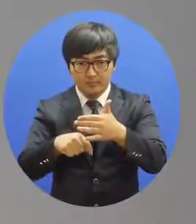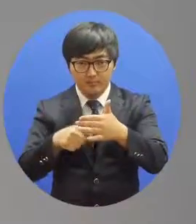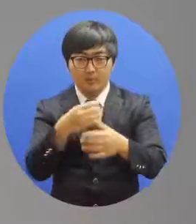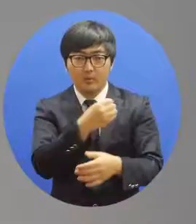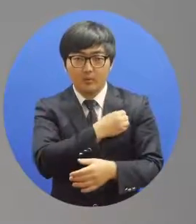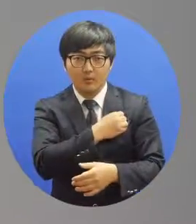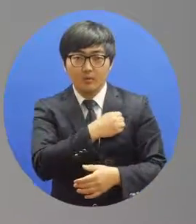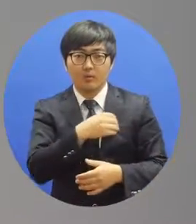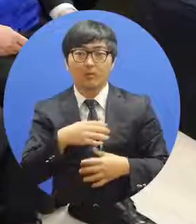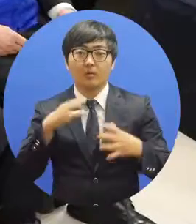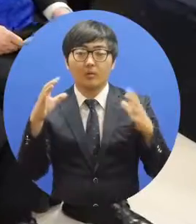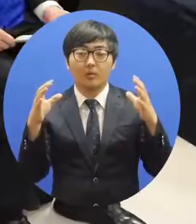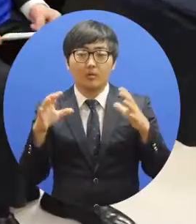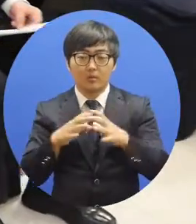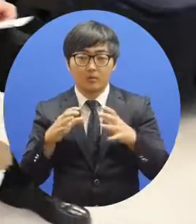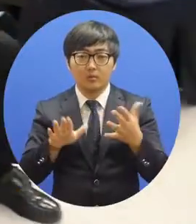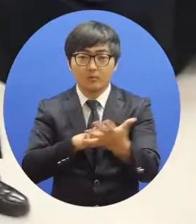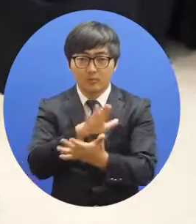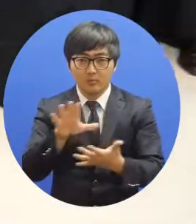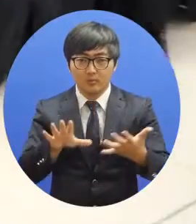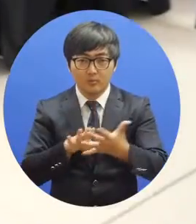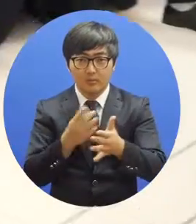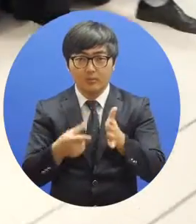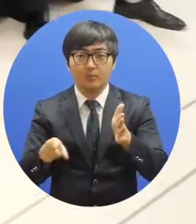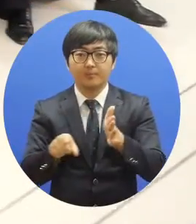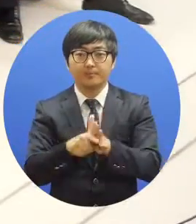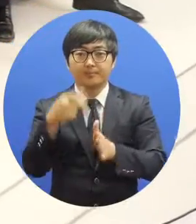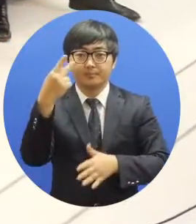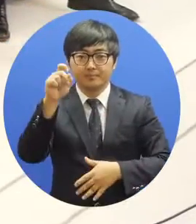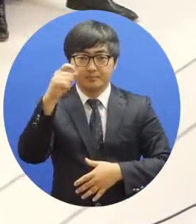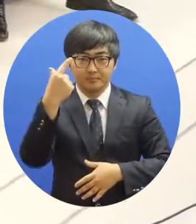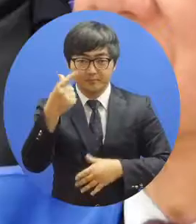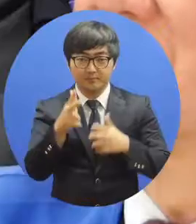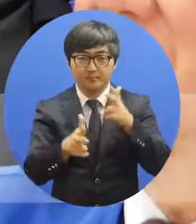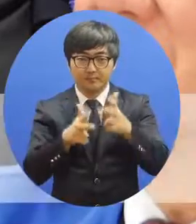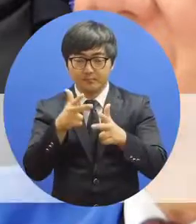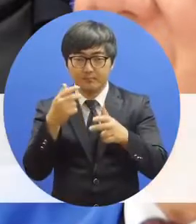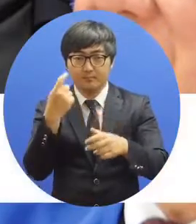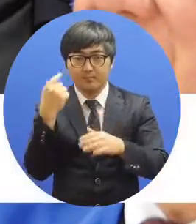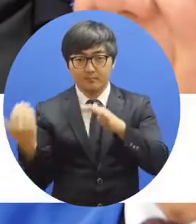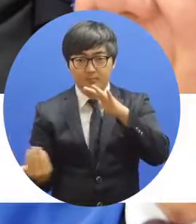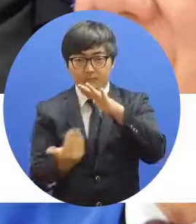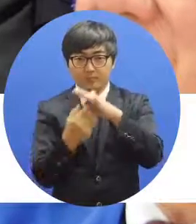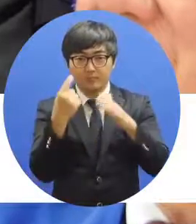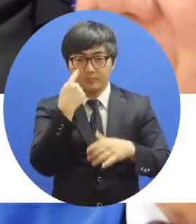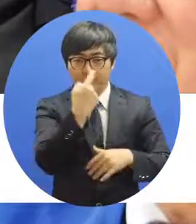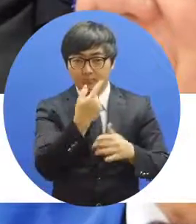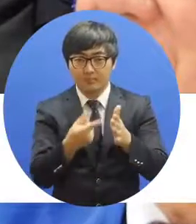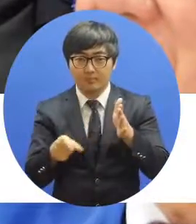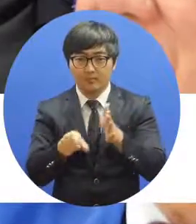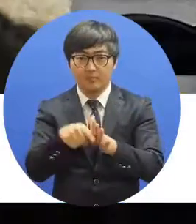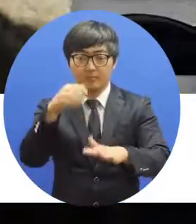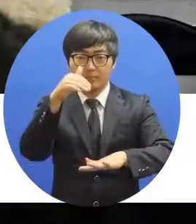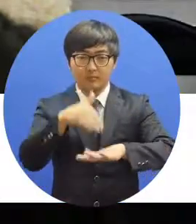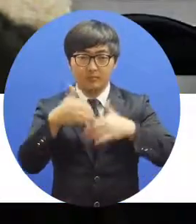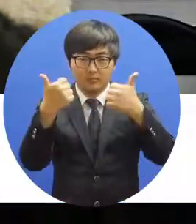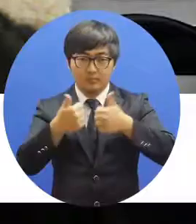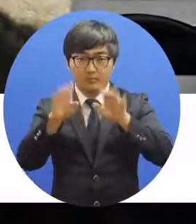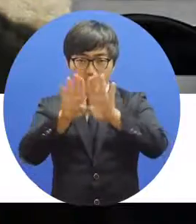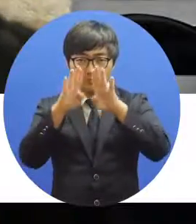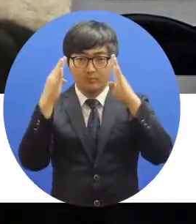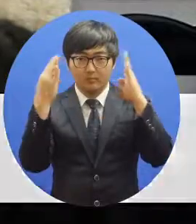회원의 화합과 단결을 도모하고 2016년 사업 성과를 되돌아보기 위한 수련 대회를